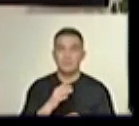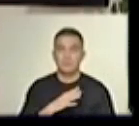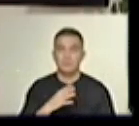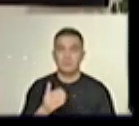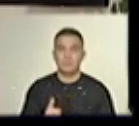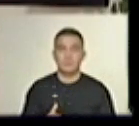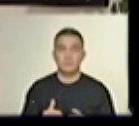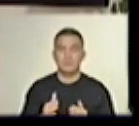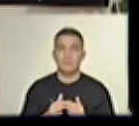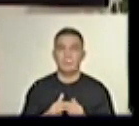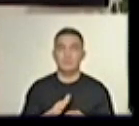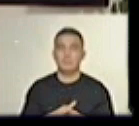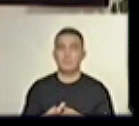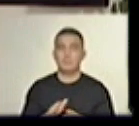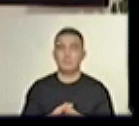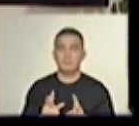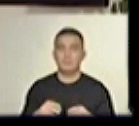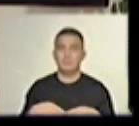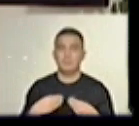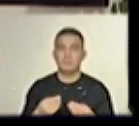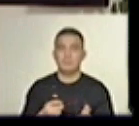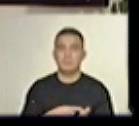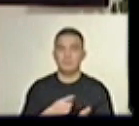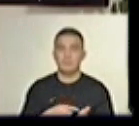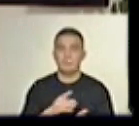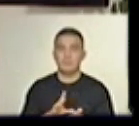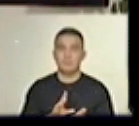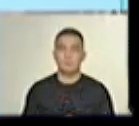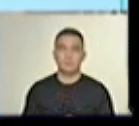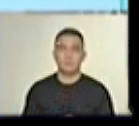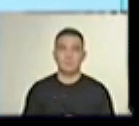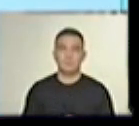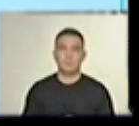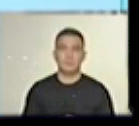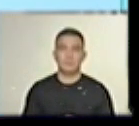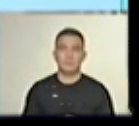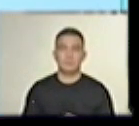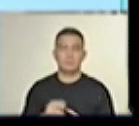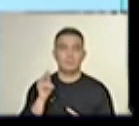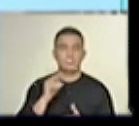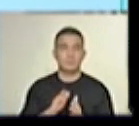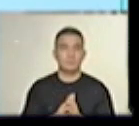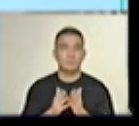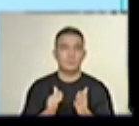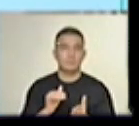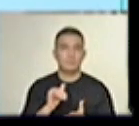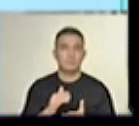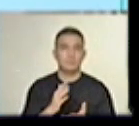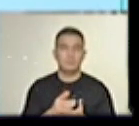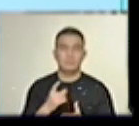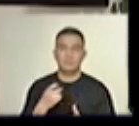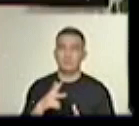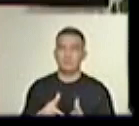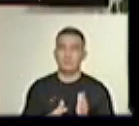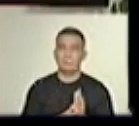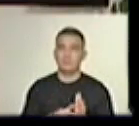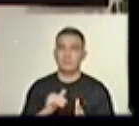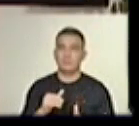bo'lsangiz, mustaqil bajarish uchun topshiriqlarni yozib oling. Darslikning 137-betidagi